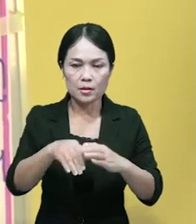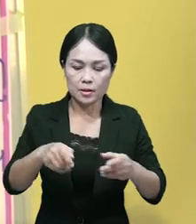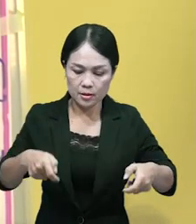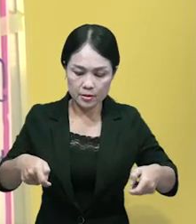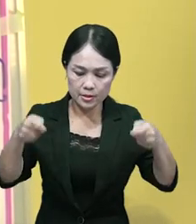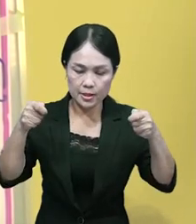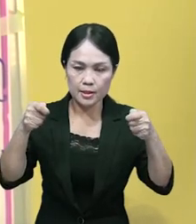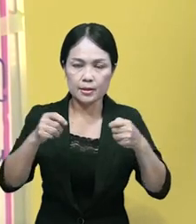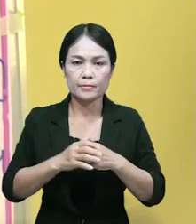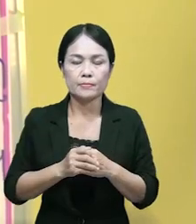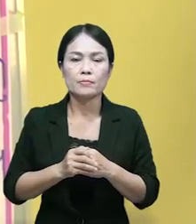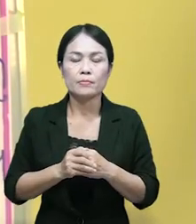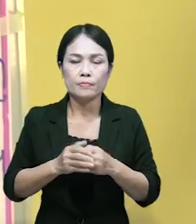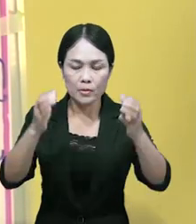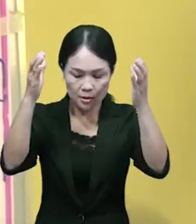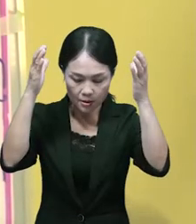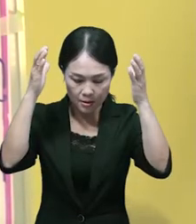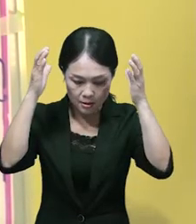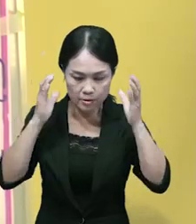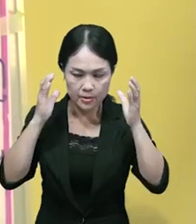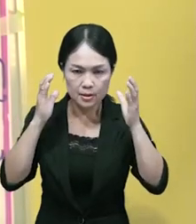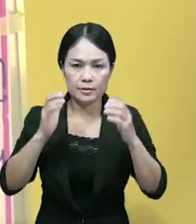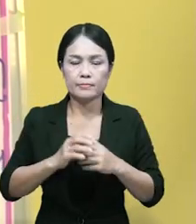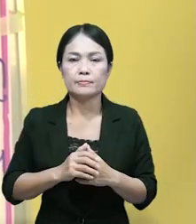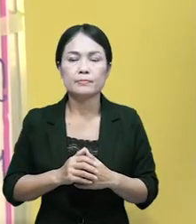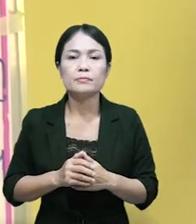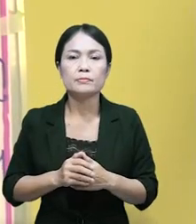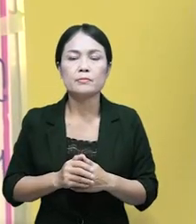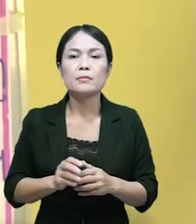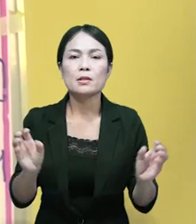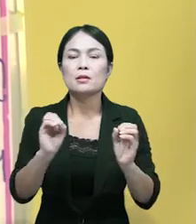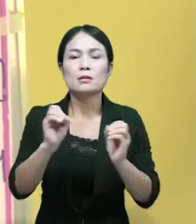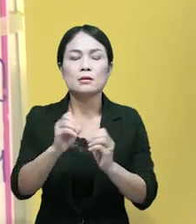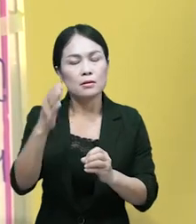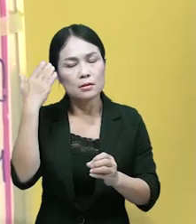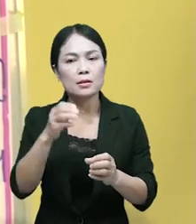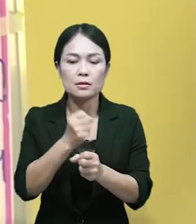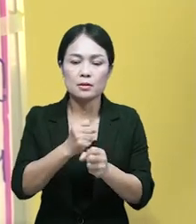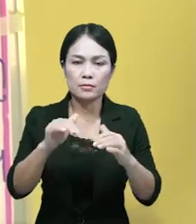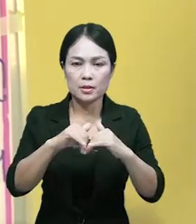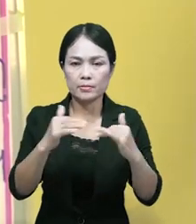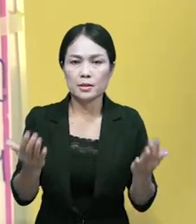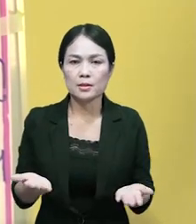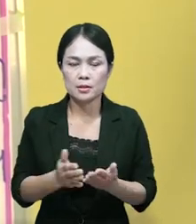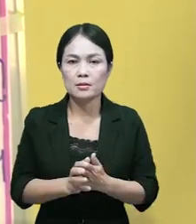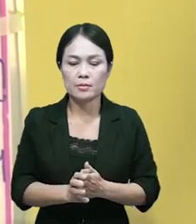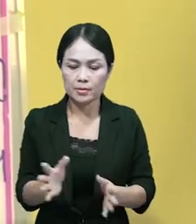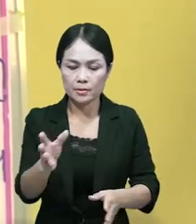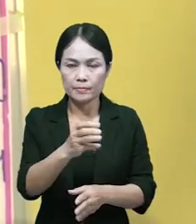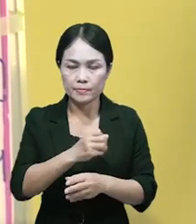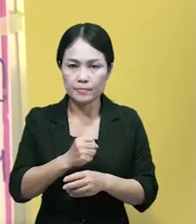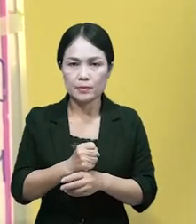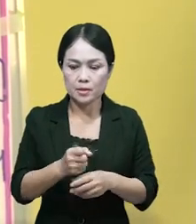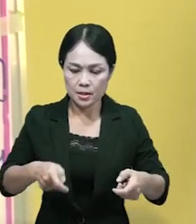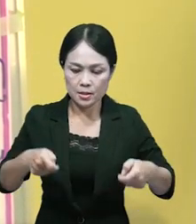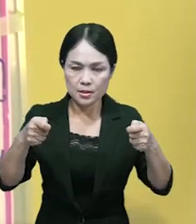ឆ្នាំងក្របជាប់ពីលើមិនដឹងធ្វើដូចម្ដេចនឹងយក